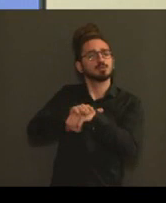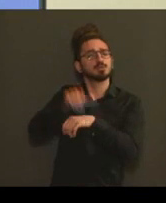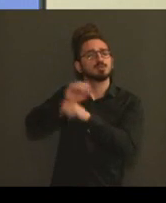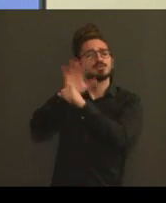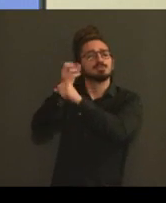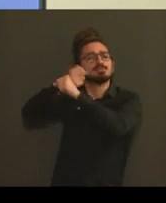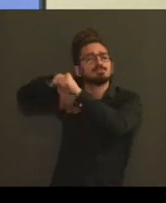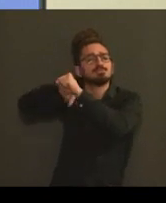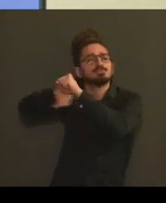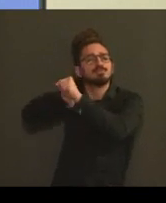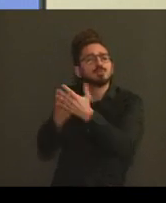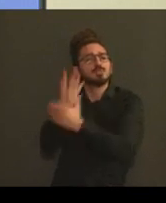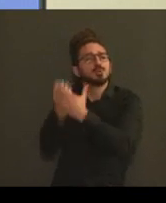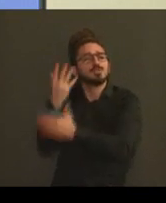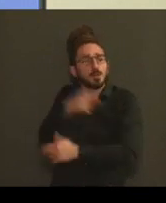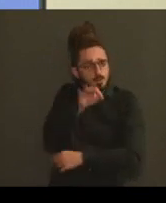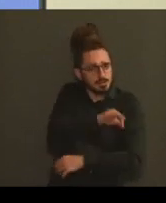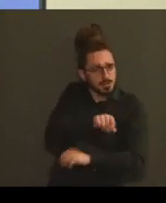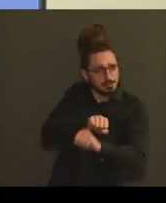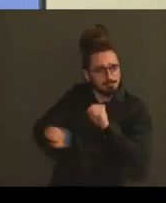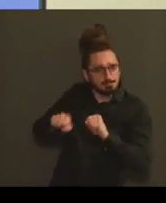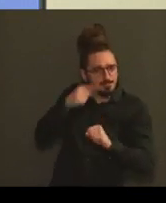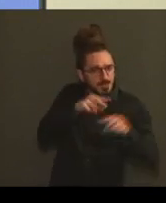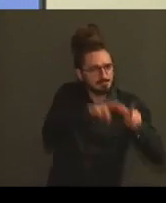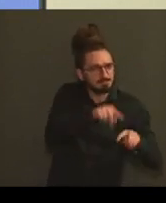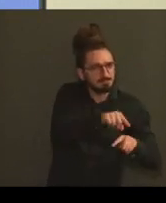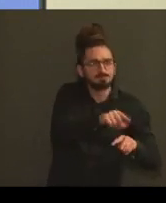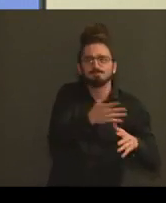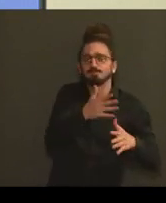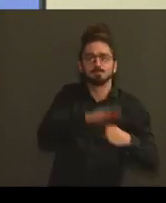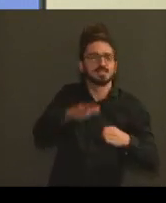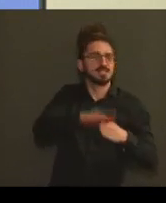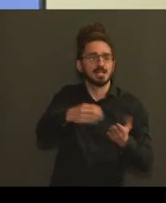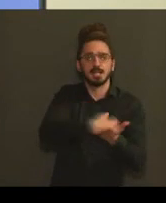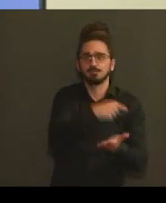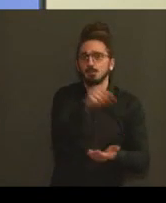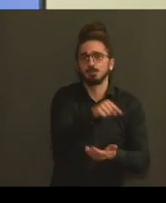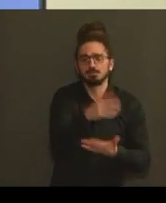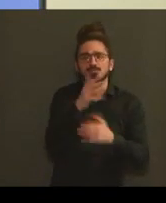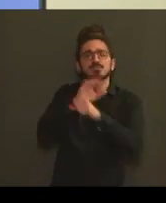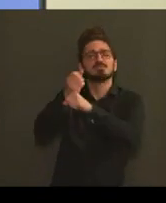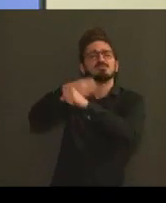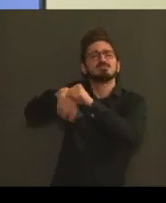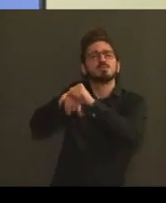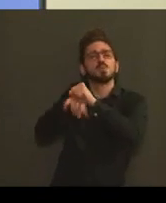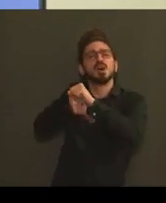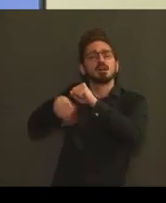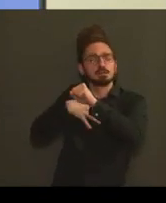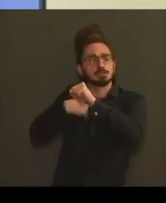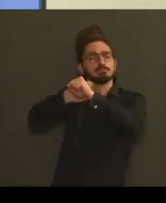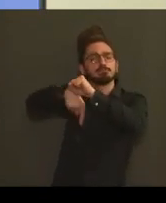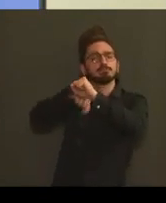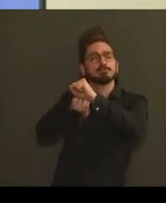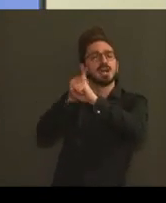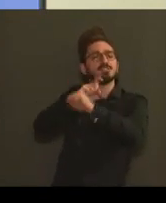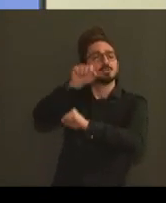spécialement le variant sud-africain et potentiellement le variant brésilien. On sait que par rapport à ces 2 variants,